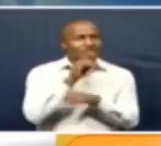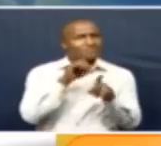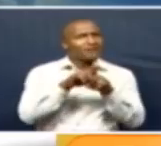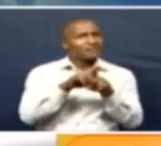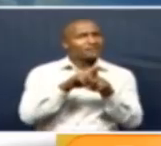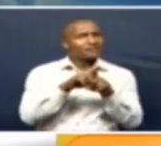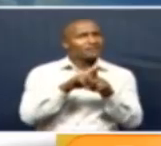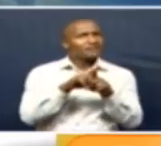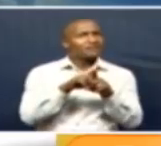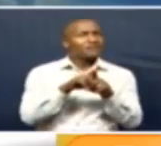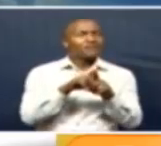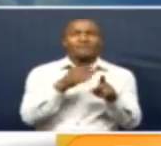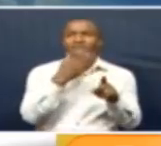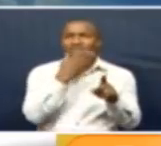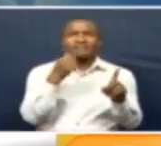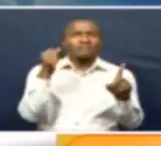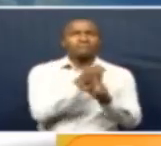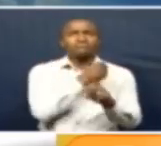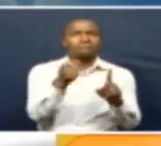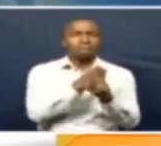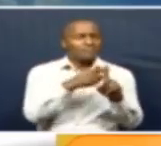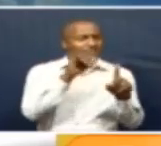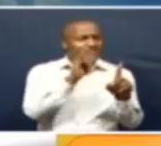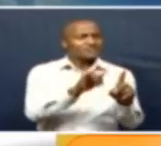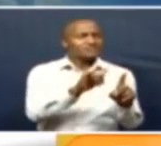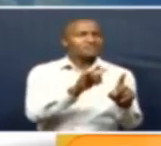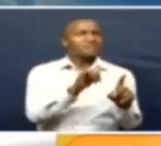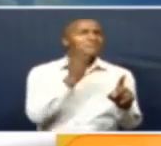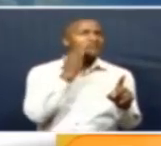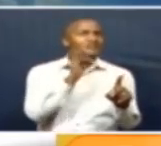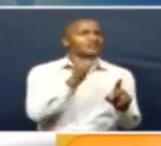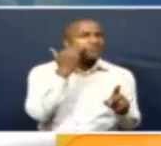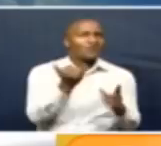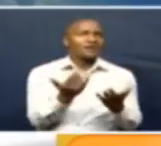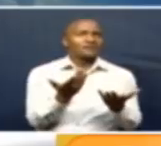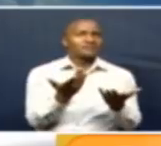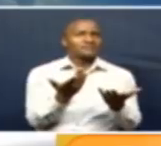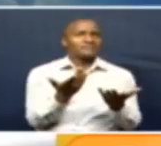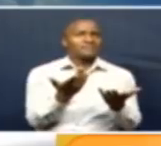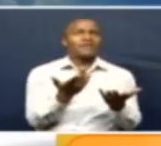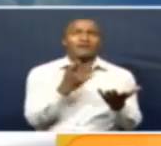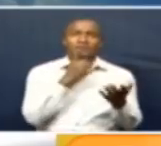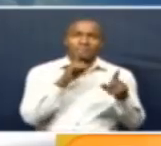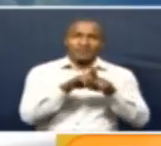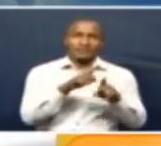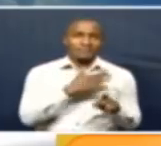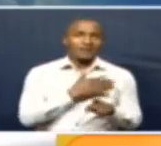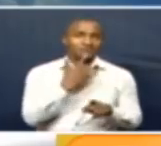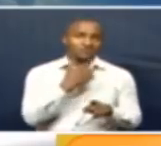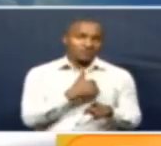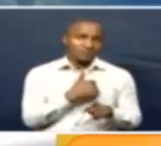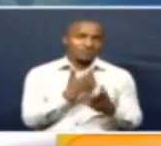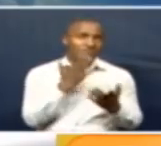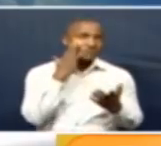mama anapika angu anatoki huku nyumbani? Na mamu ninaenda na mamu brothangu akaniambia kwa sababu ni bibi ya